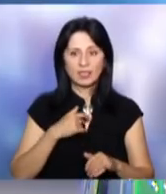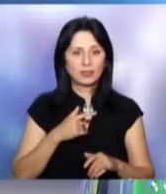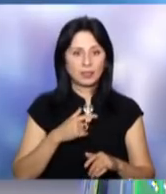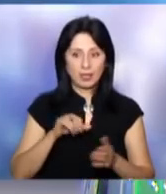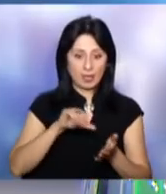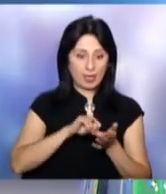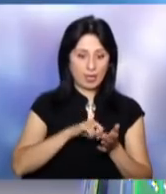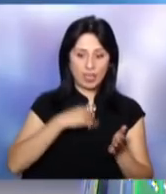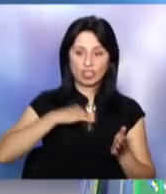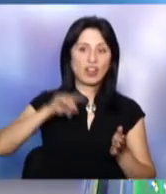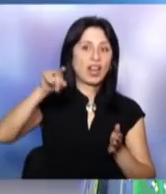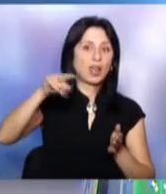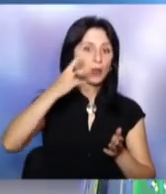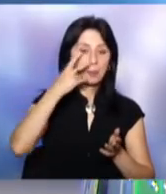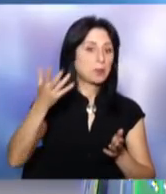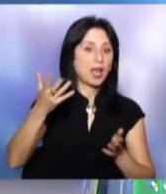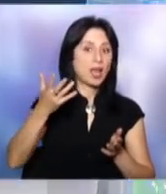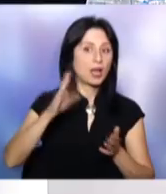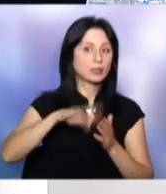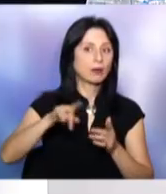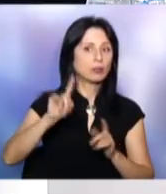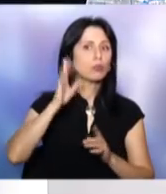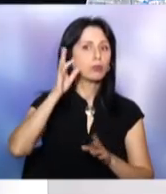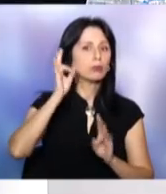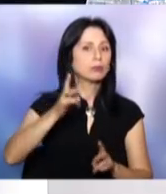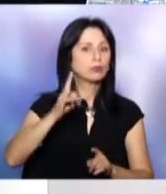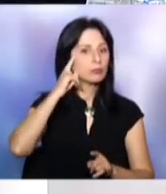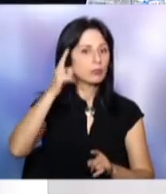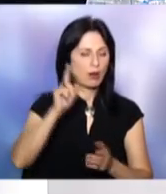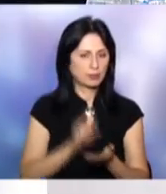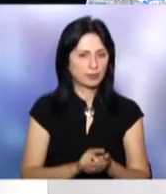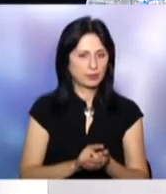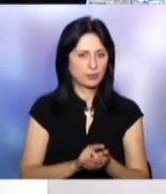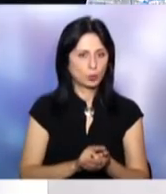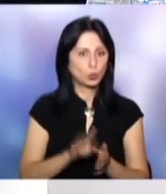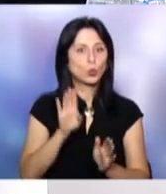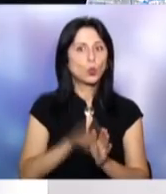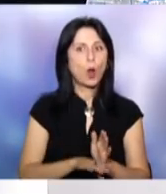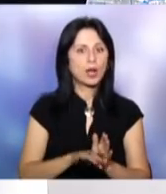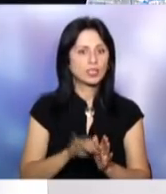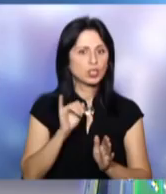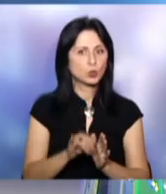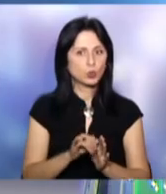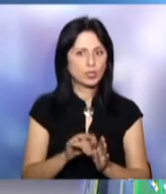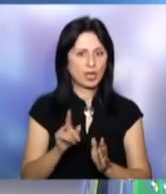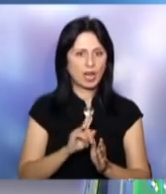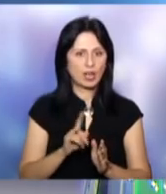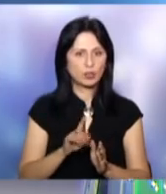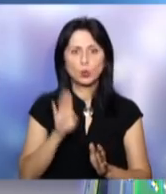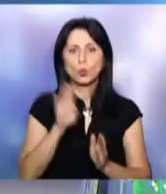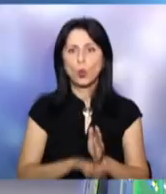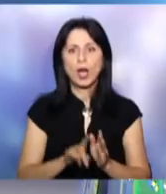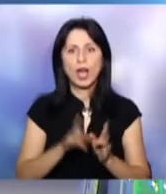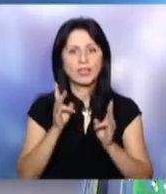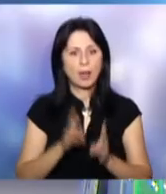და ჩვენი შვილები არიან, ან ჩვენს გარეშე ჩვენ შვილებს აუცილებლად იმაზე უარესი გარემო ექნებათ, ან იმაზე უარესი